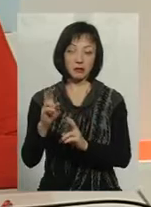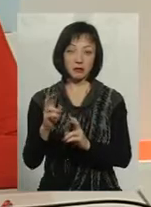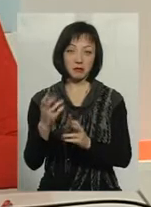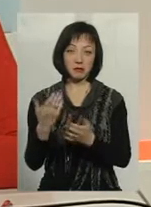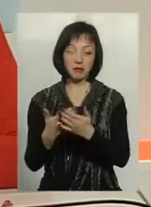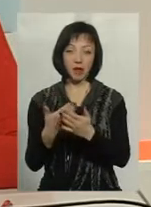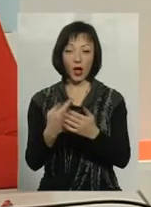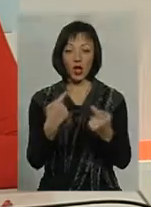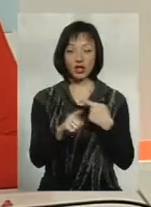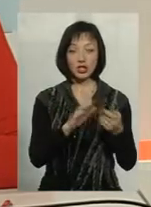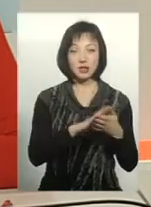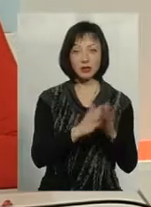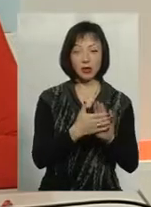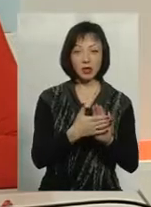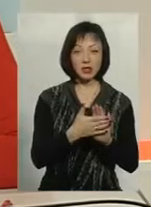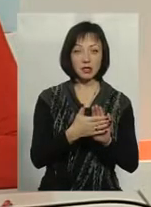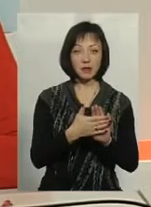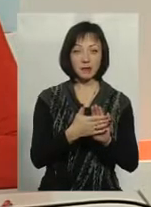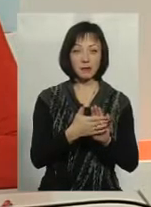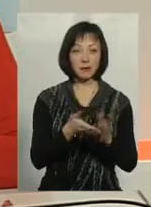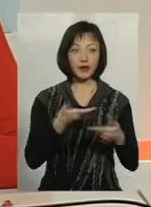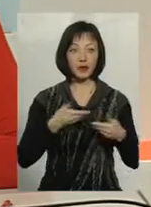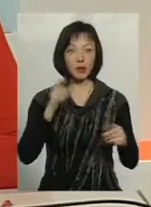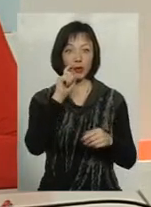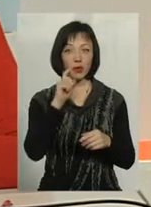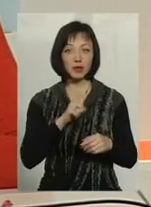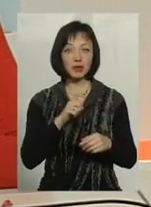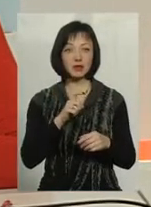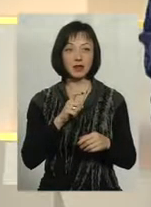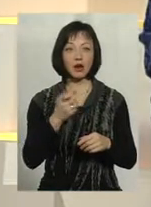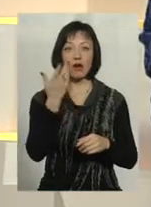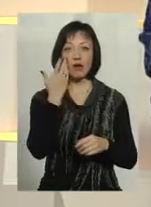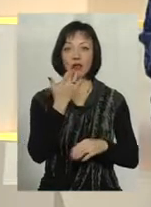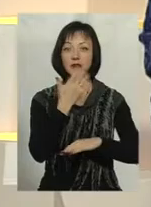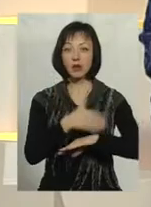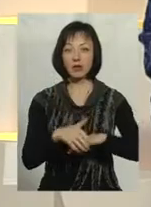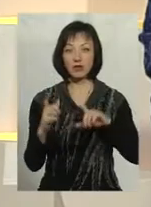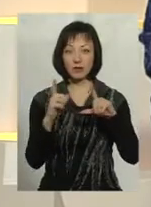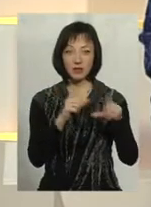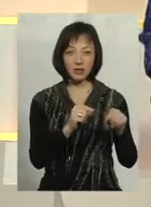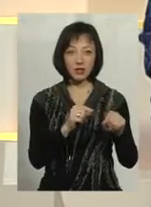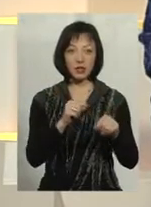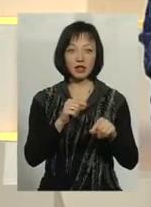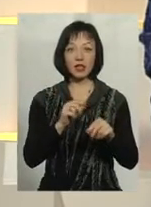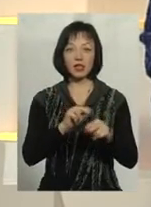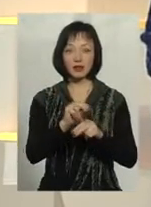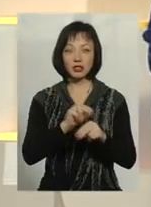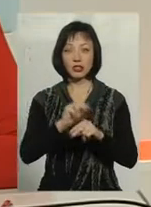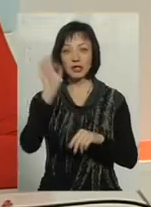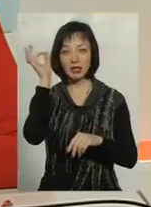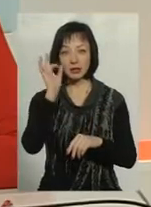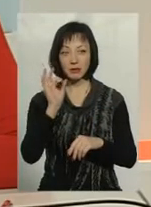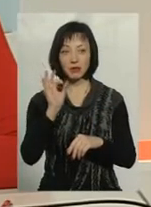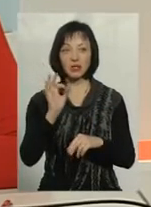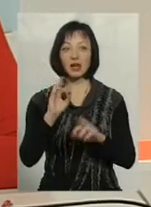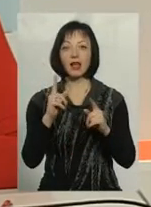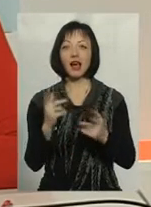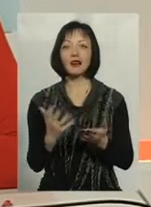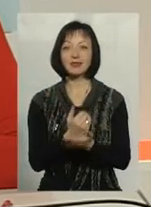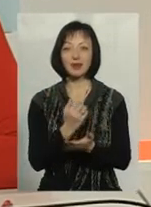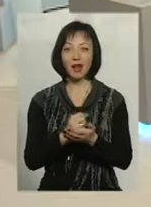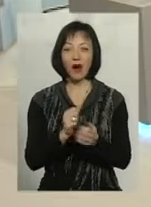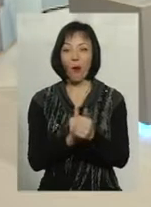директорами, наприклад, було ринків сьогодні, так і з крупними, наприклад, сьогодні керівниками підприємств, де йде роз'яснення робота про те,